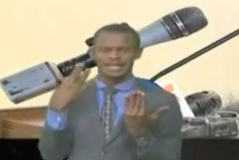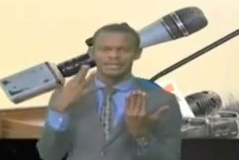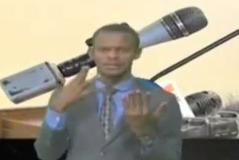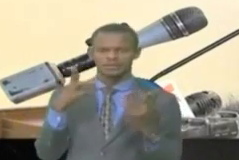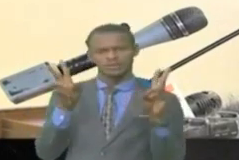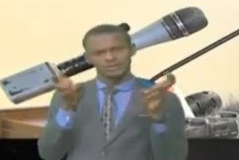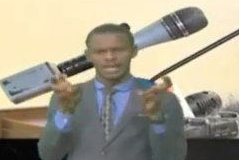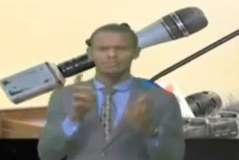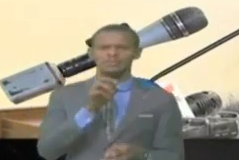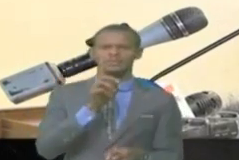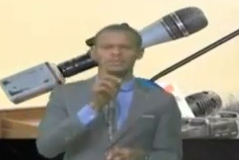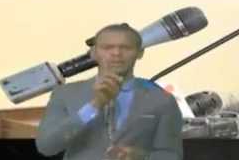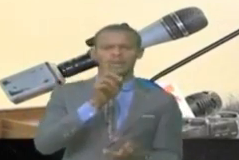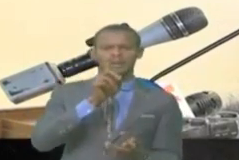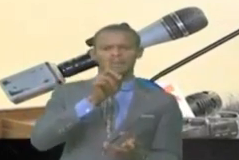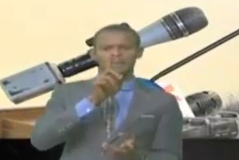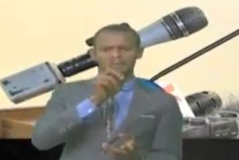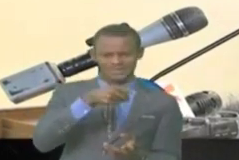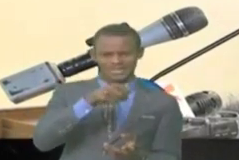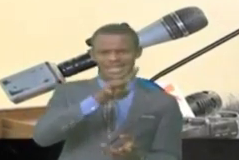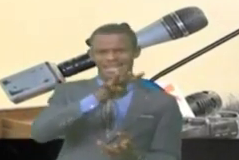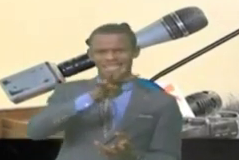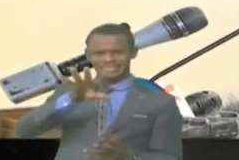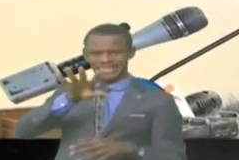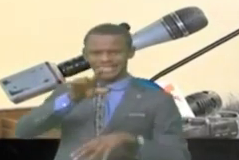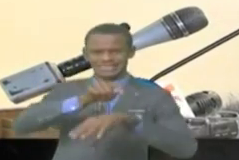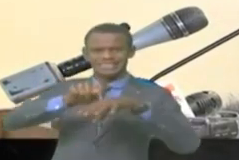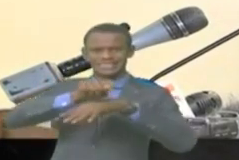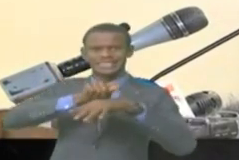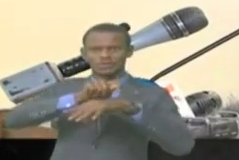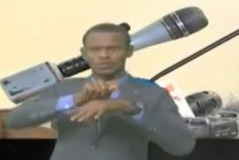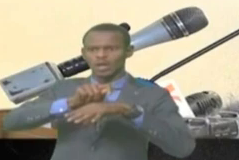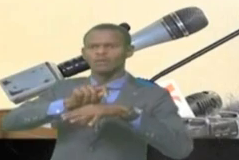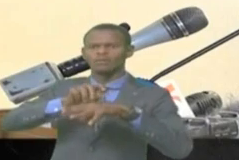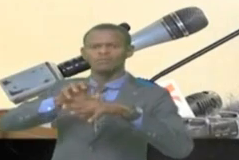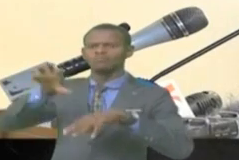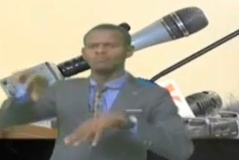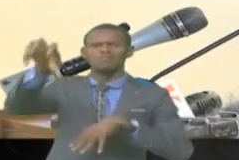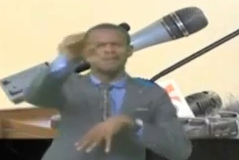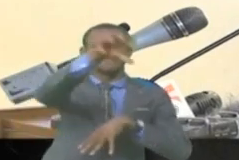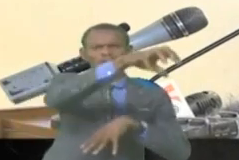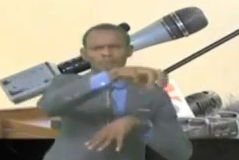simultané dans tous les 145 territoires de la RDC,